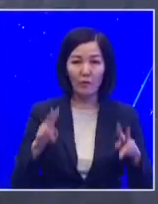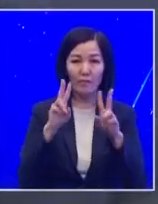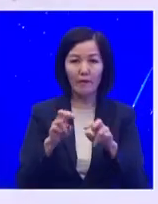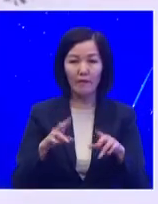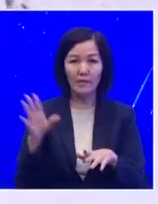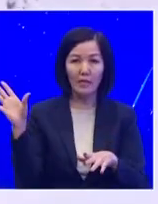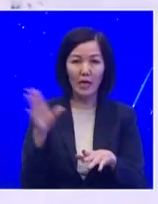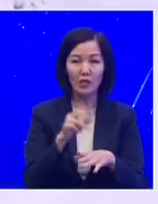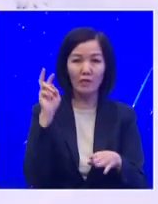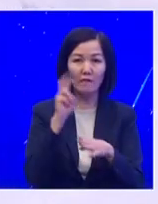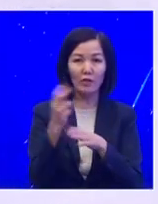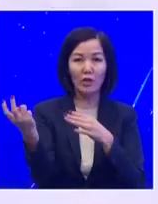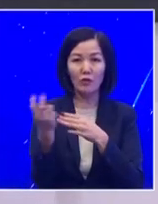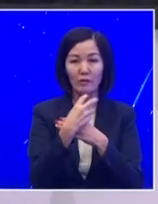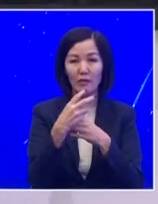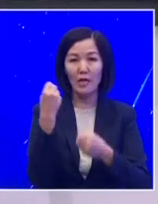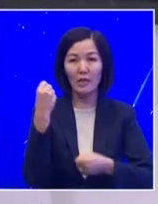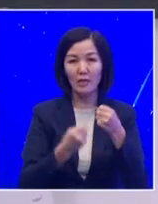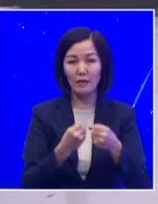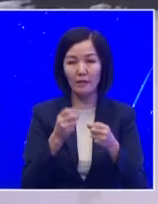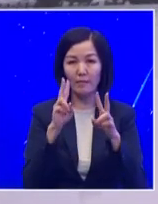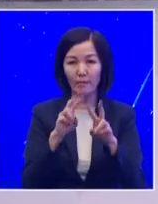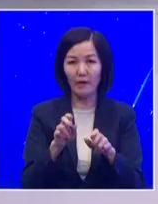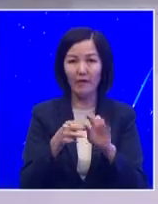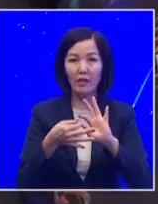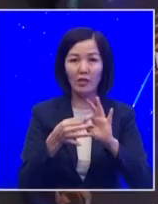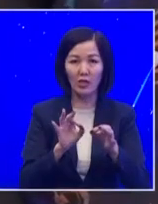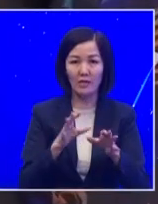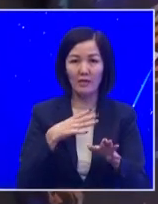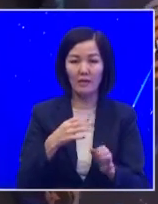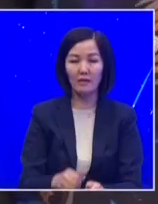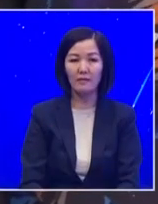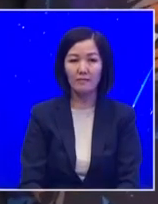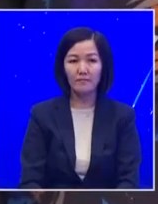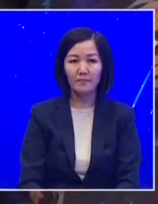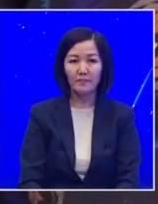весь въезжающий и выезжающий транспорт на предмет незаконной вырубки деревьев. Здесь